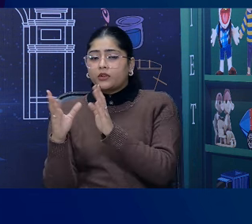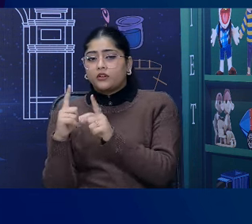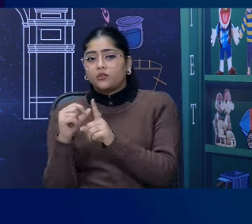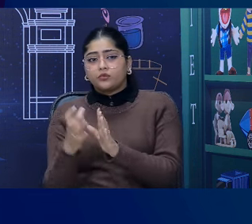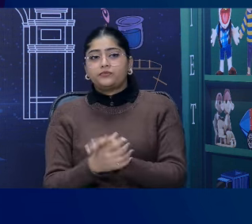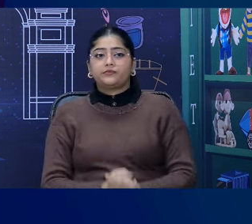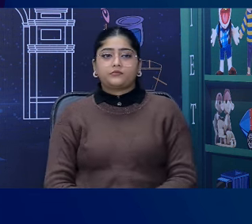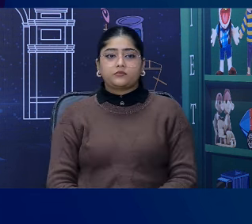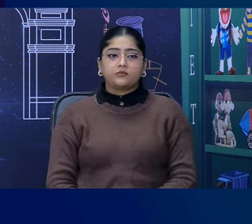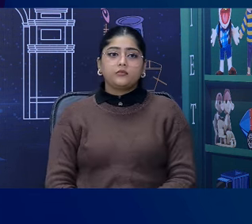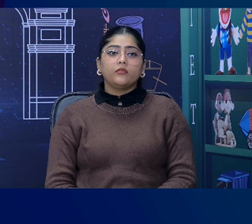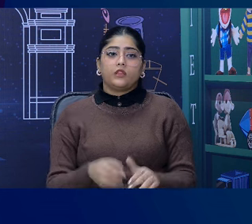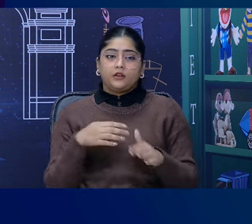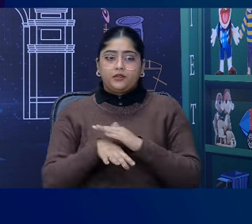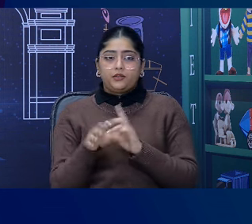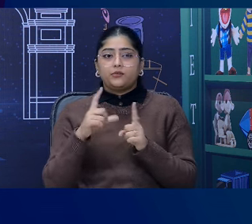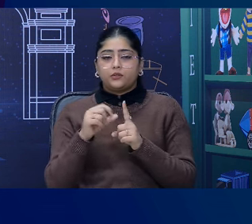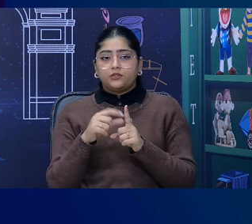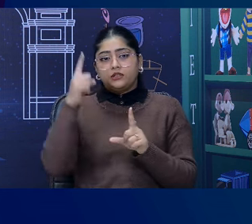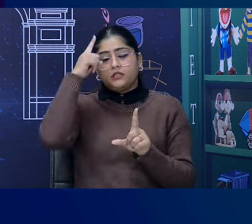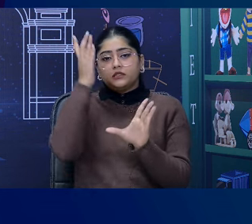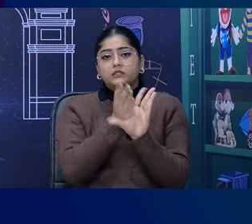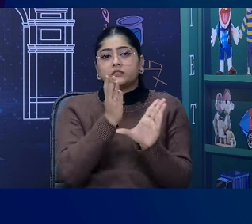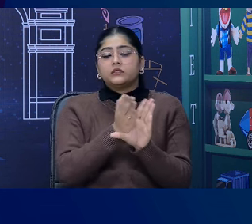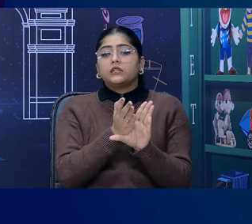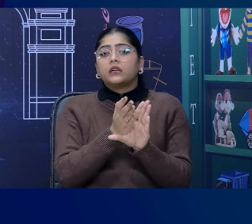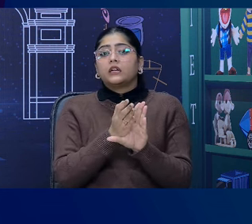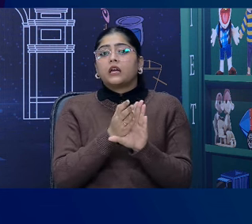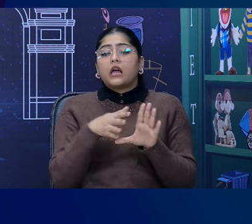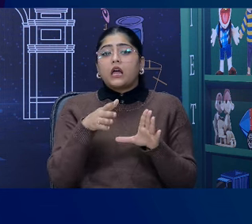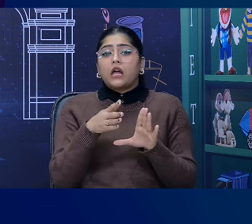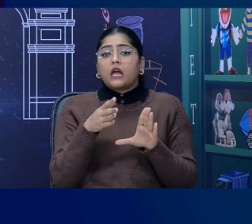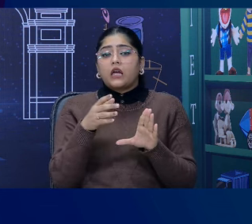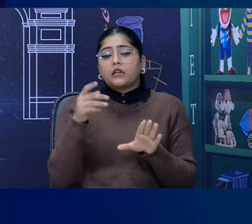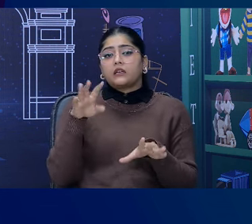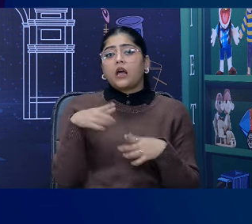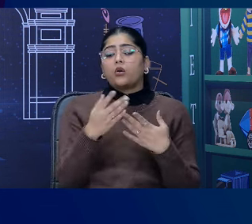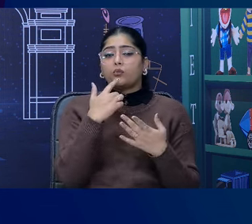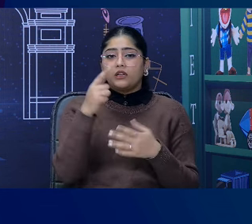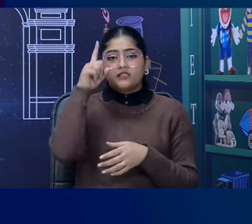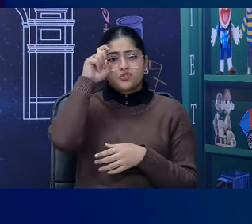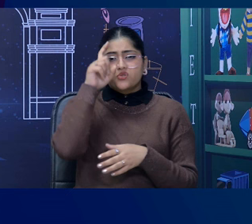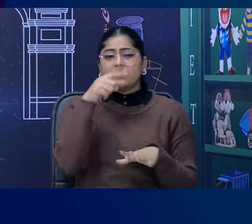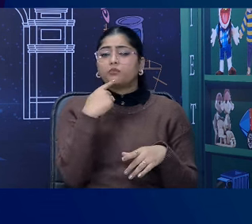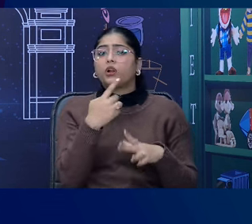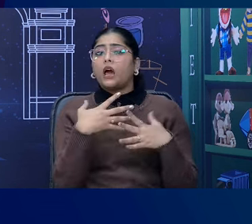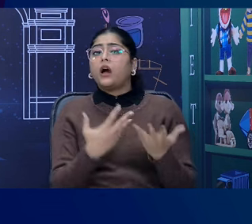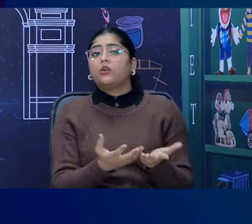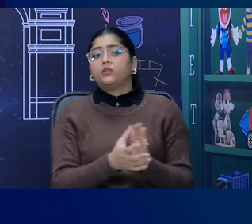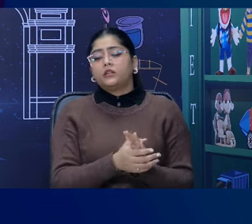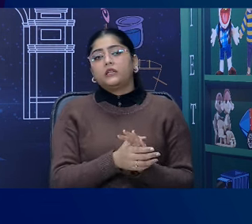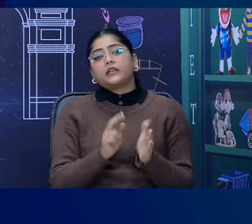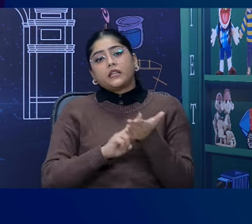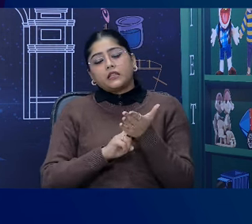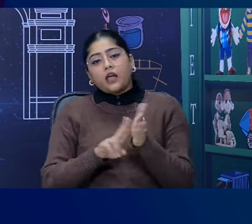है हम बात करते हैं स्ट्रेसफुल सिचुएशन को कि हम कैसे बोले कि यह स्ट्रेसफुल है तो एक ये हमारा नेचुरल प्रोसेस सेस है बॉडी